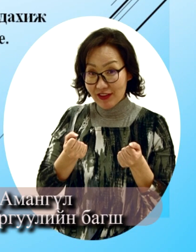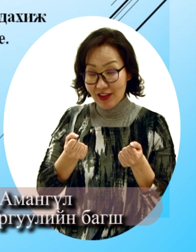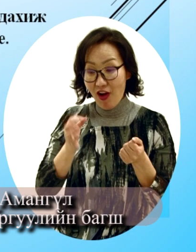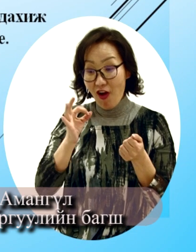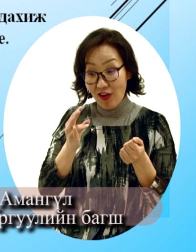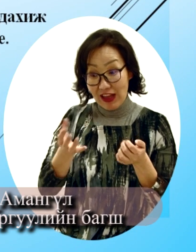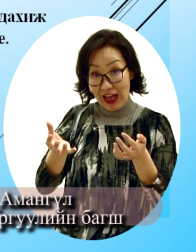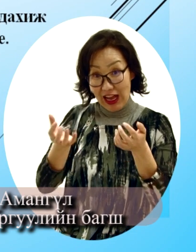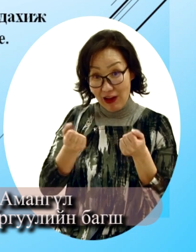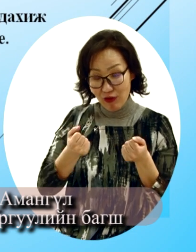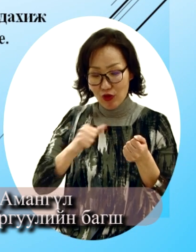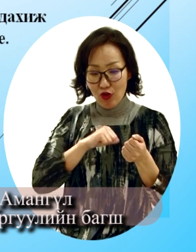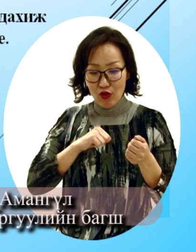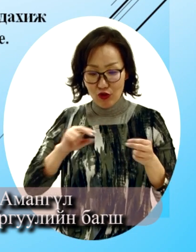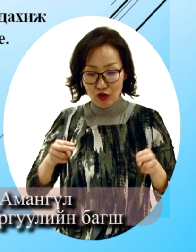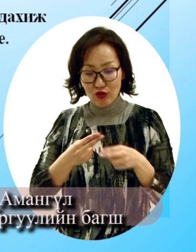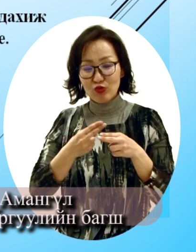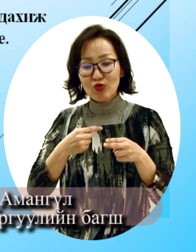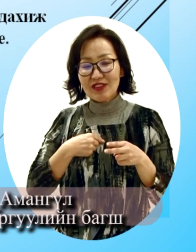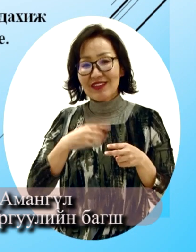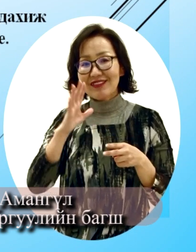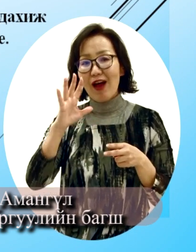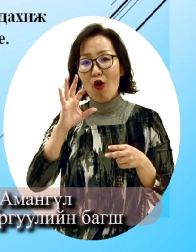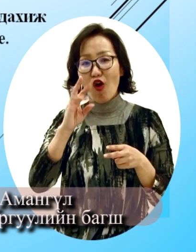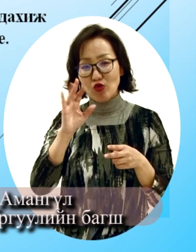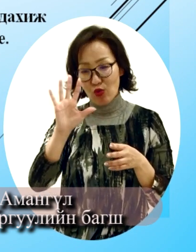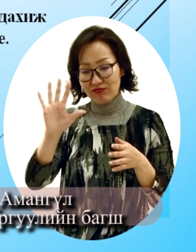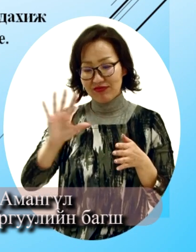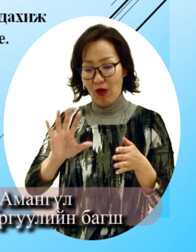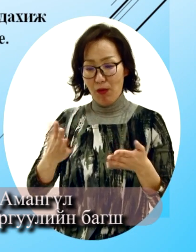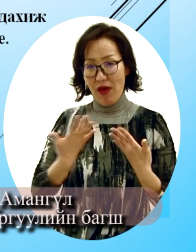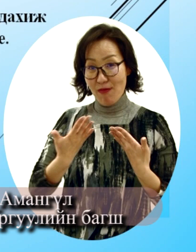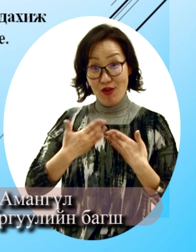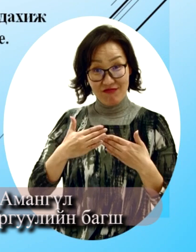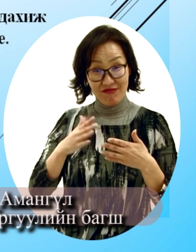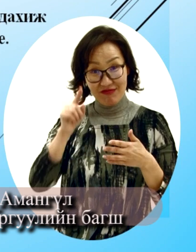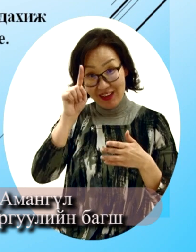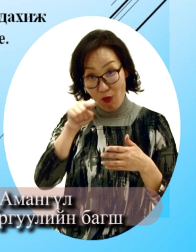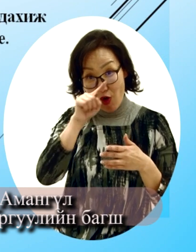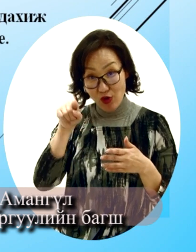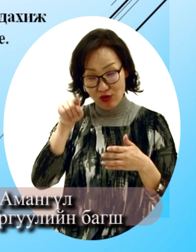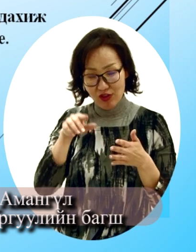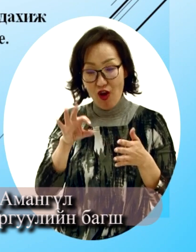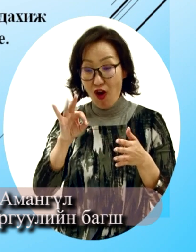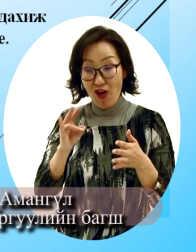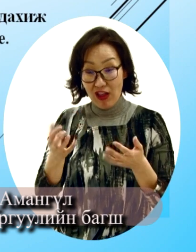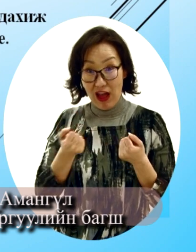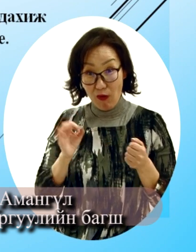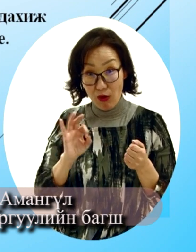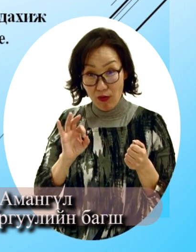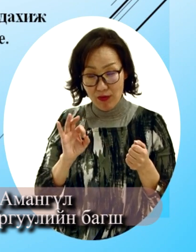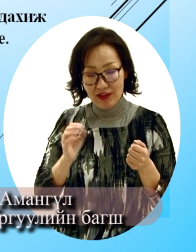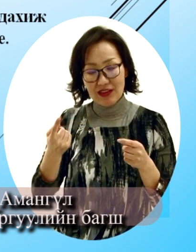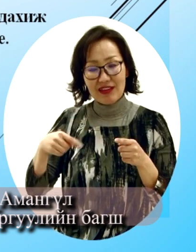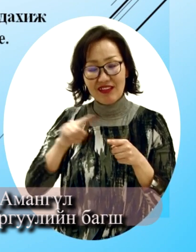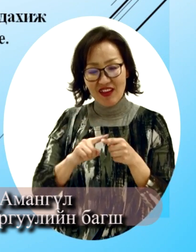ұпай басы 1 жұлдыз шамен өзіңді сыйлайсың. Ұпай ала алмаған жағдайда есептердің артына мен тұрсамын деген жоғары